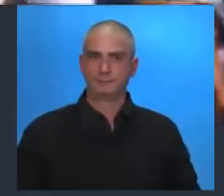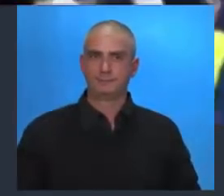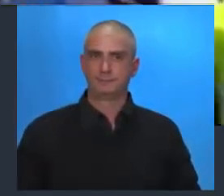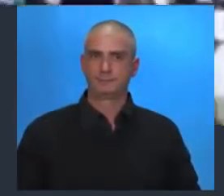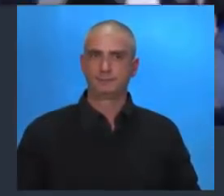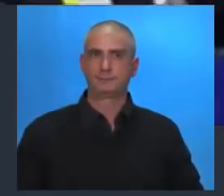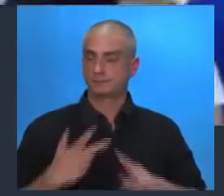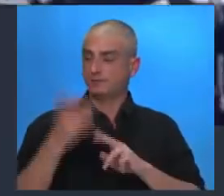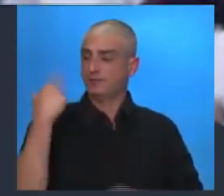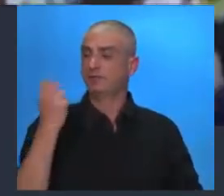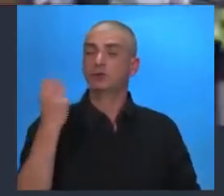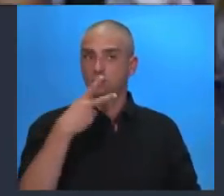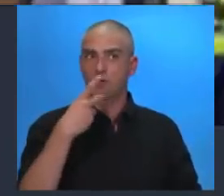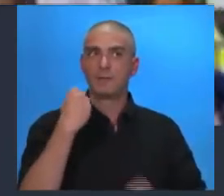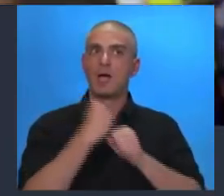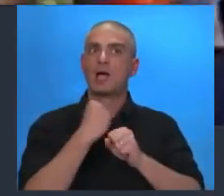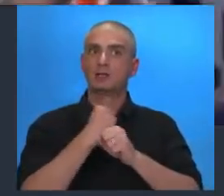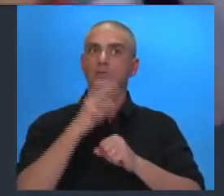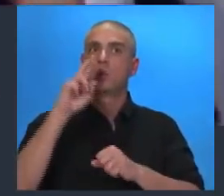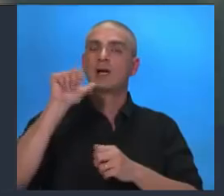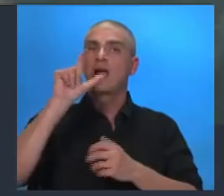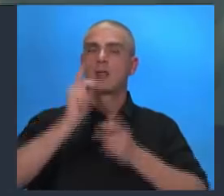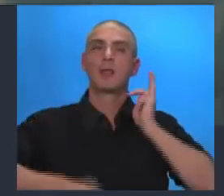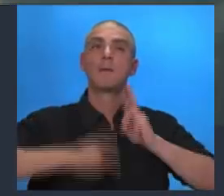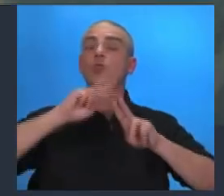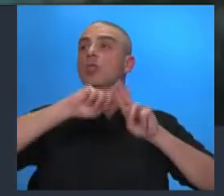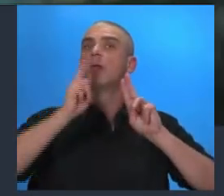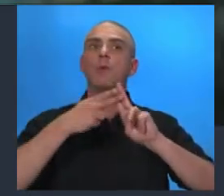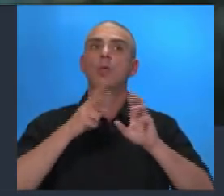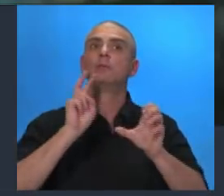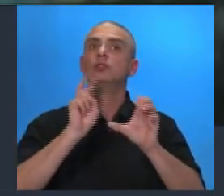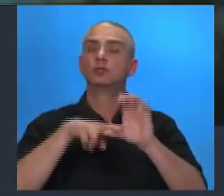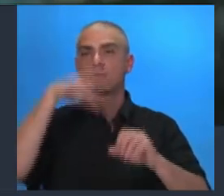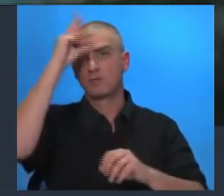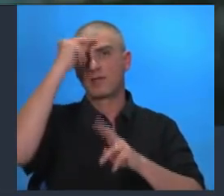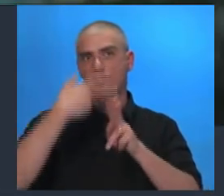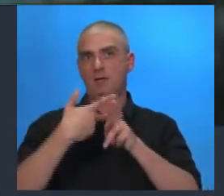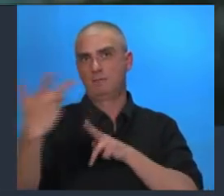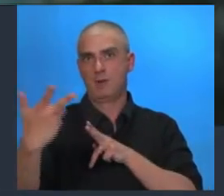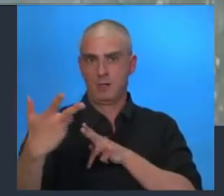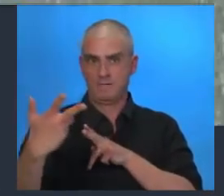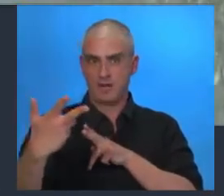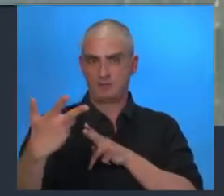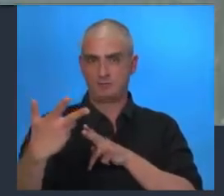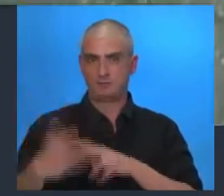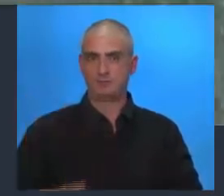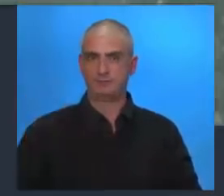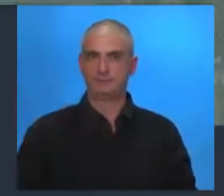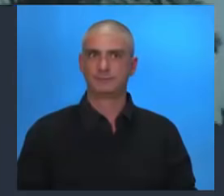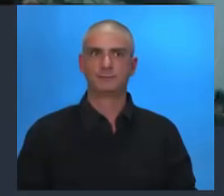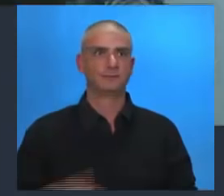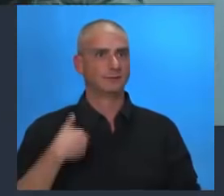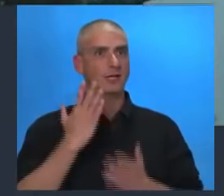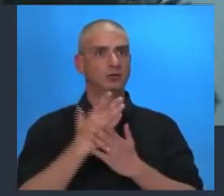רק לפני שבועיים התקיים בריאד מראטון בינלאומי בהשתתפות גברים בלבד. אקמלת 21